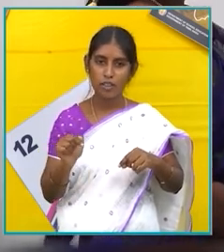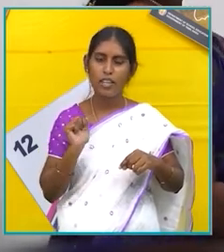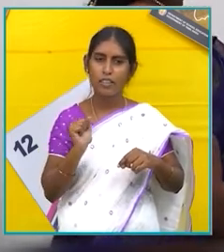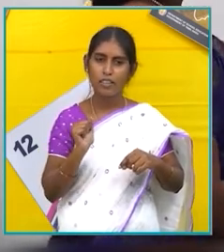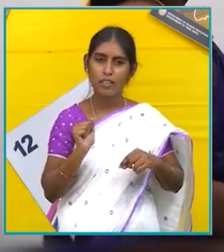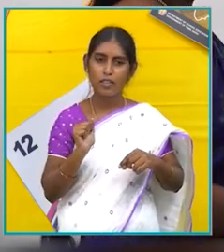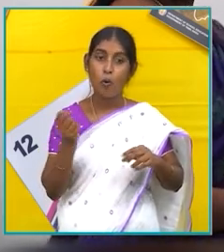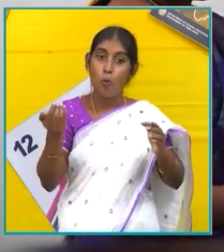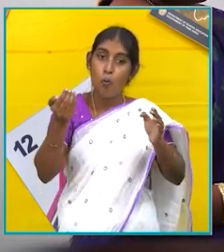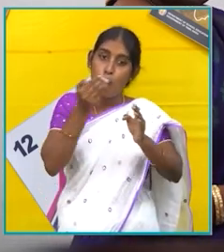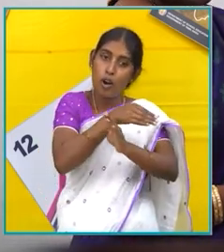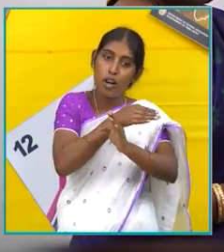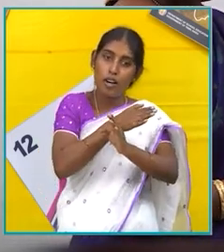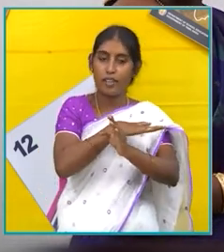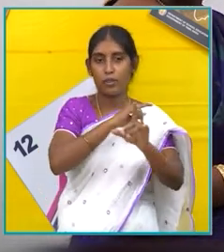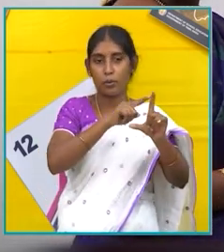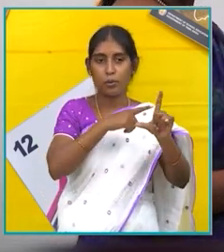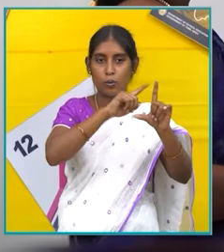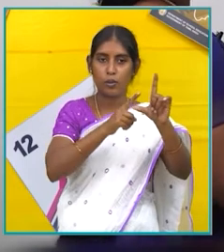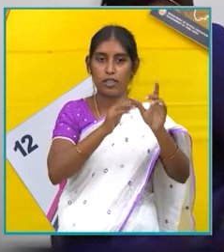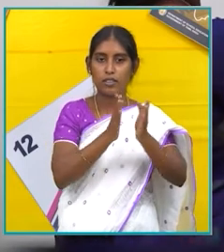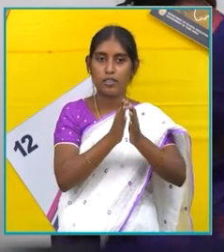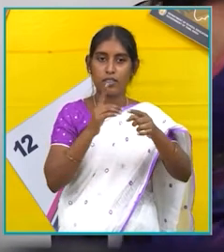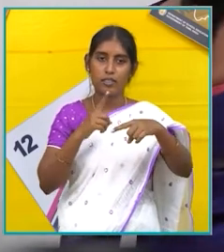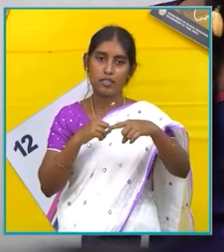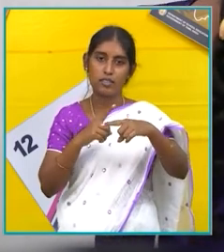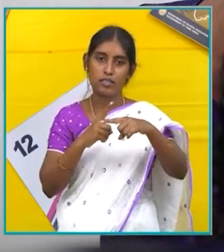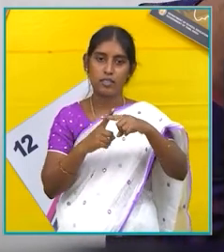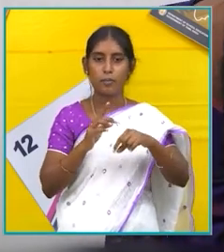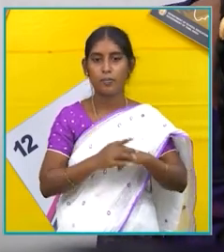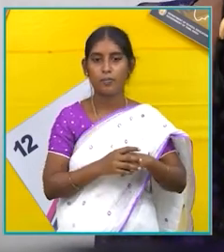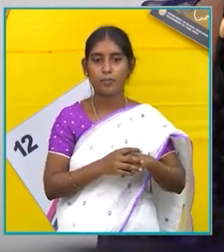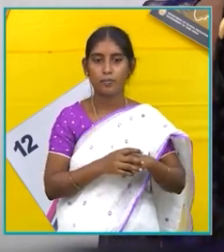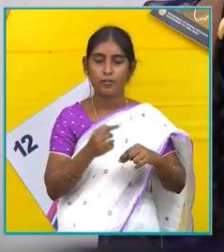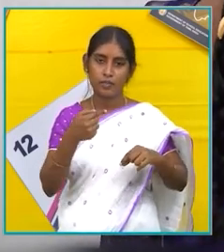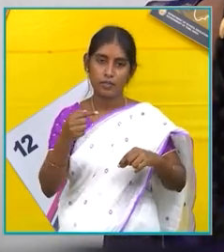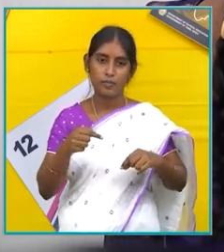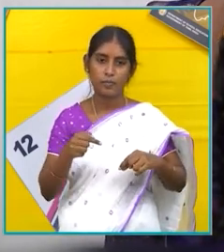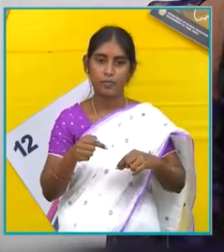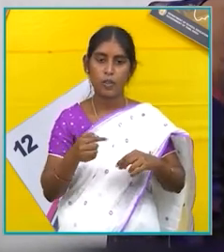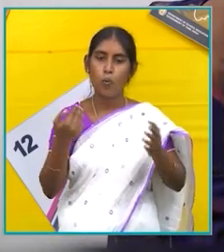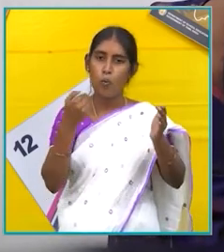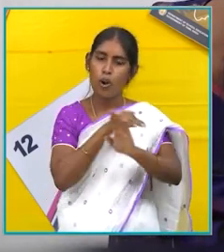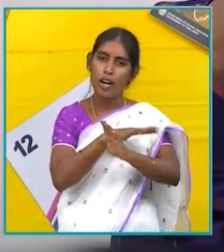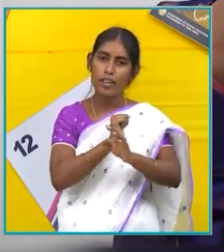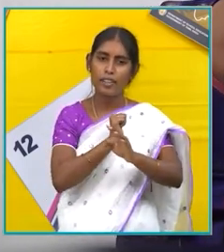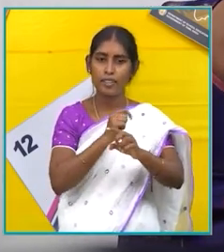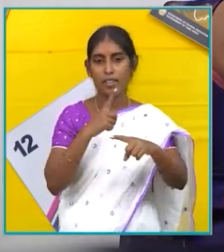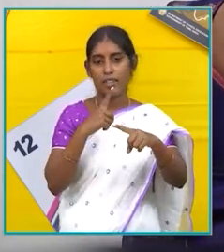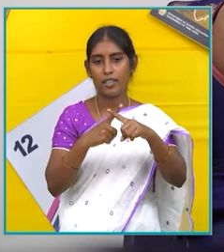படித்தோம், அதோட உள்ளெதிர் கோணங்களின் கூடுதலுக்கு சமம்னு படிச்சிருக்கோம் இல்லையா. உள்ளெதிர் கோணங்கள்னால் எது, எக்ஸ்